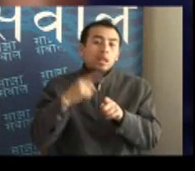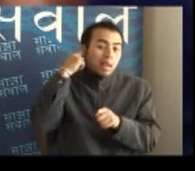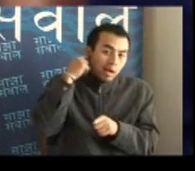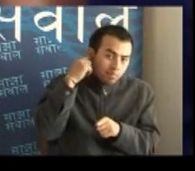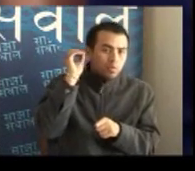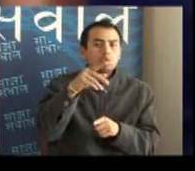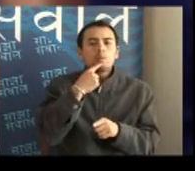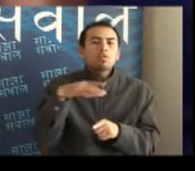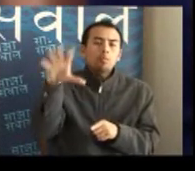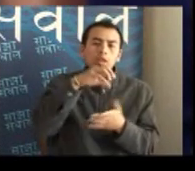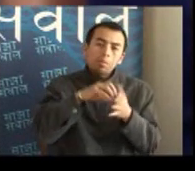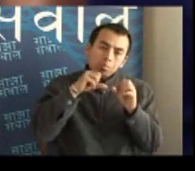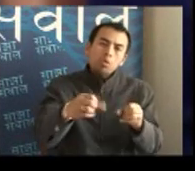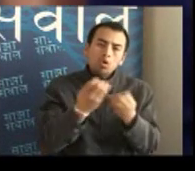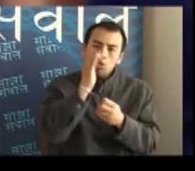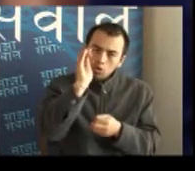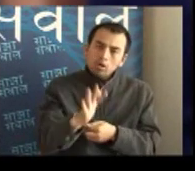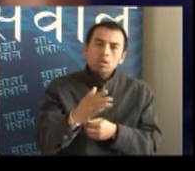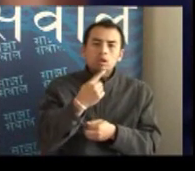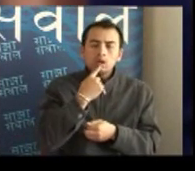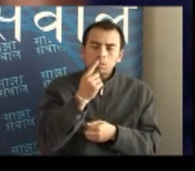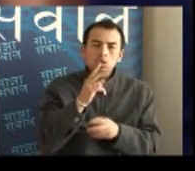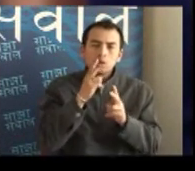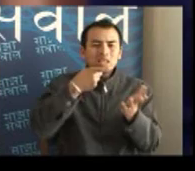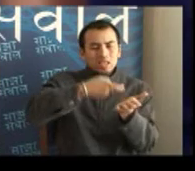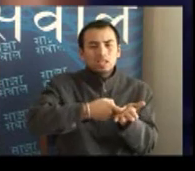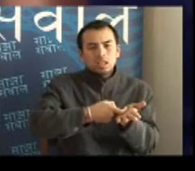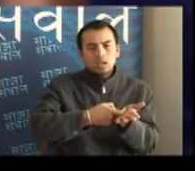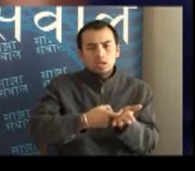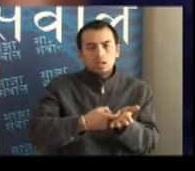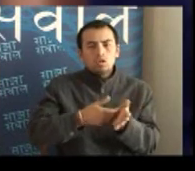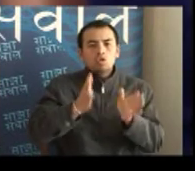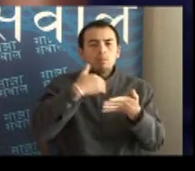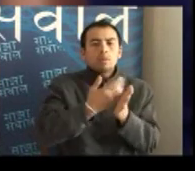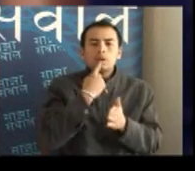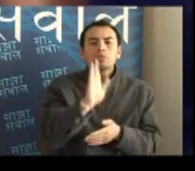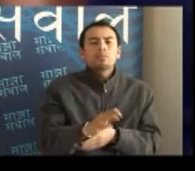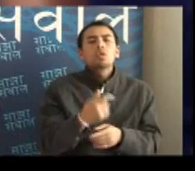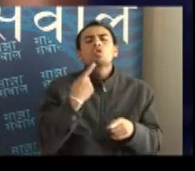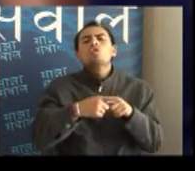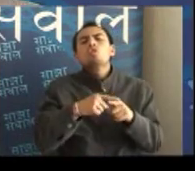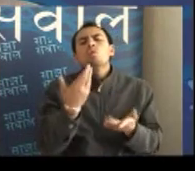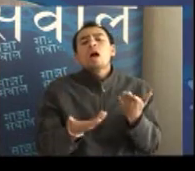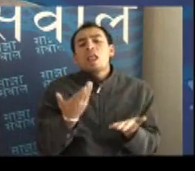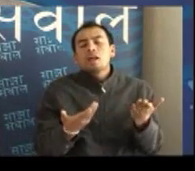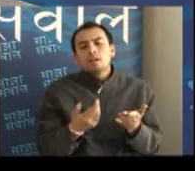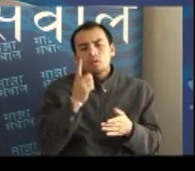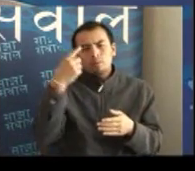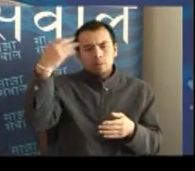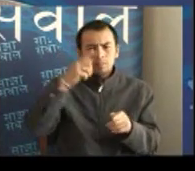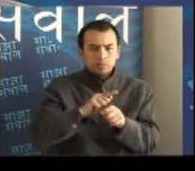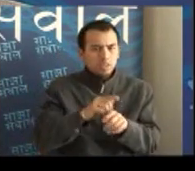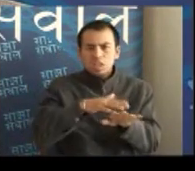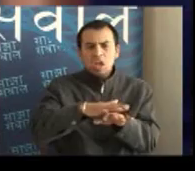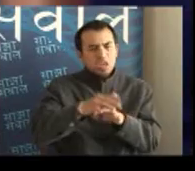आइदियो भने सबै ठाउँमा त्यसको प्रयोग ल्याउन सकिन्छ भन्ने कुरो चाहिँ नीतिगत रूपमा सडक विभागले भनिराखेको छ। कत्तिको खर्चालु हुन्छ त्यो एउटा लाइट बनाउन?